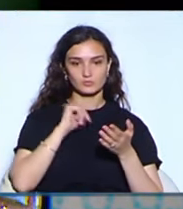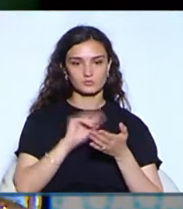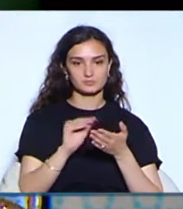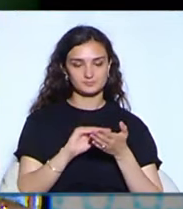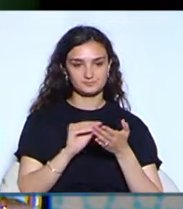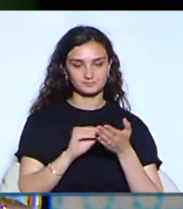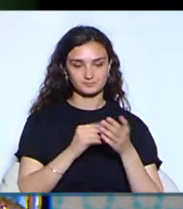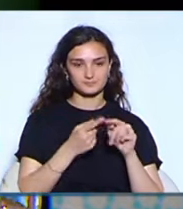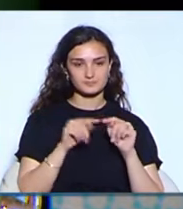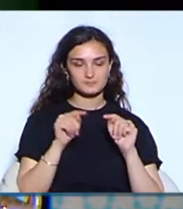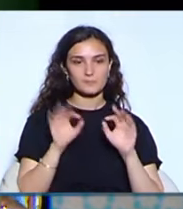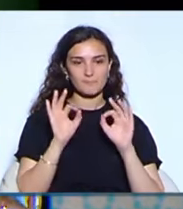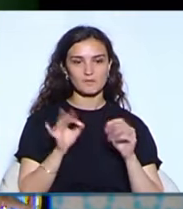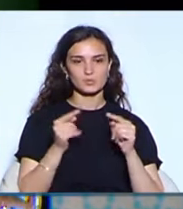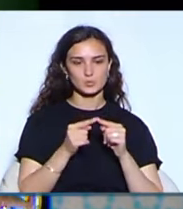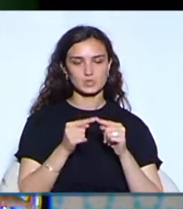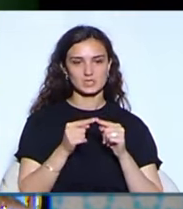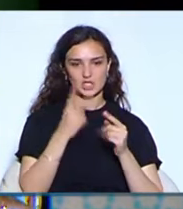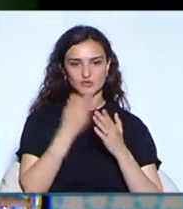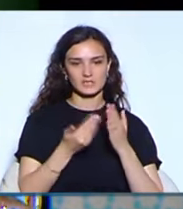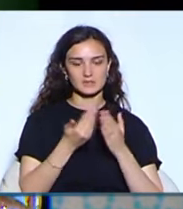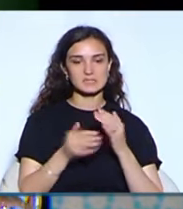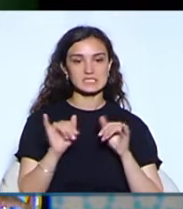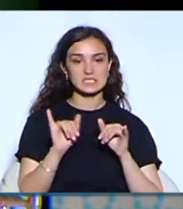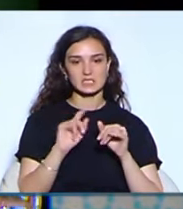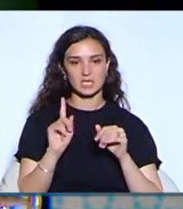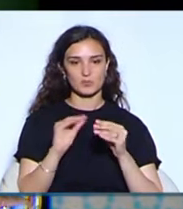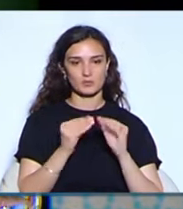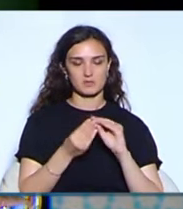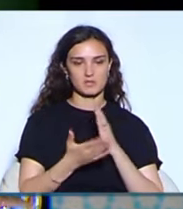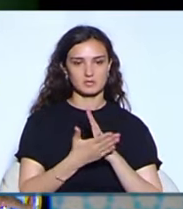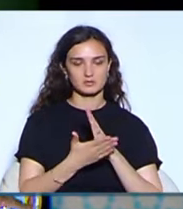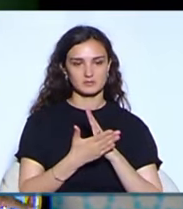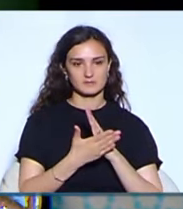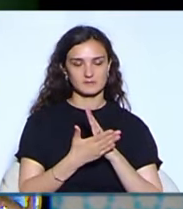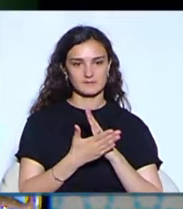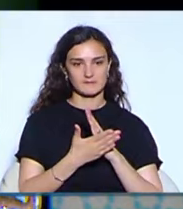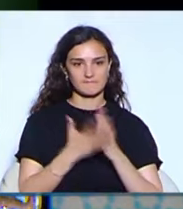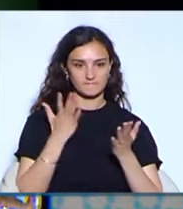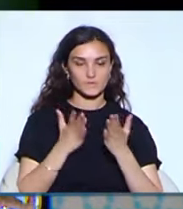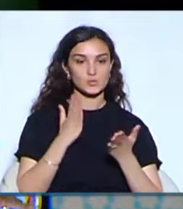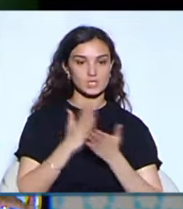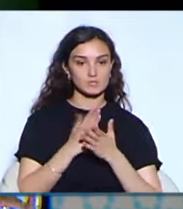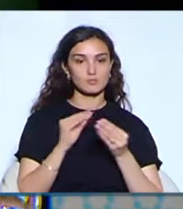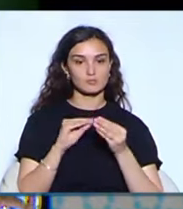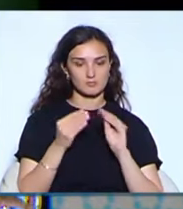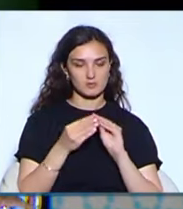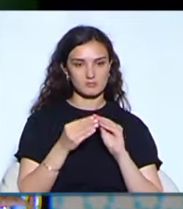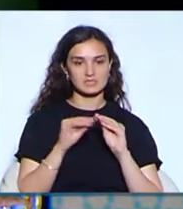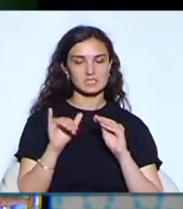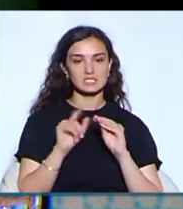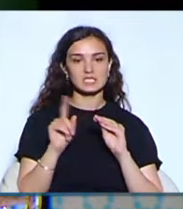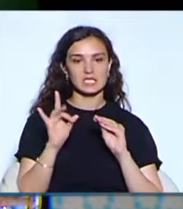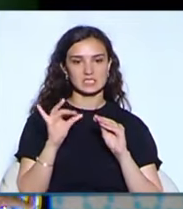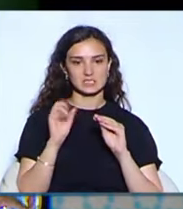და ეს მაქსიმალურად ზუსტად წარმოაჩენს სად რა პრობლემა არსებობს. თუ არსებობს ეს პრობლემა, ან სად რა